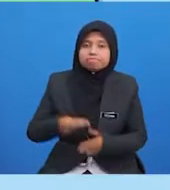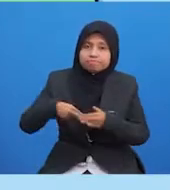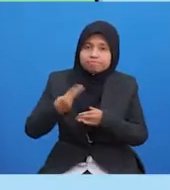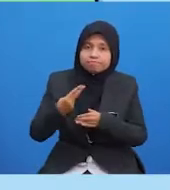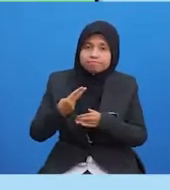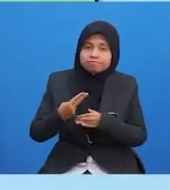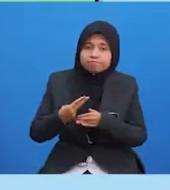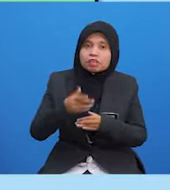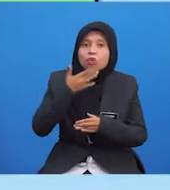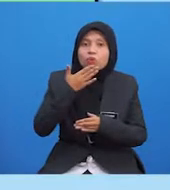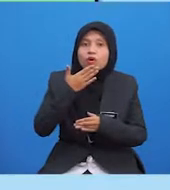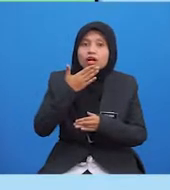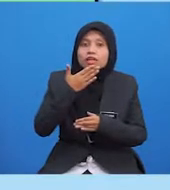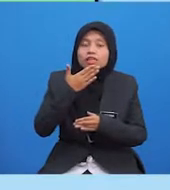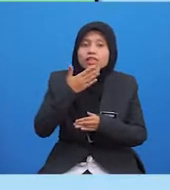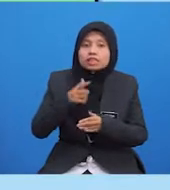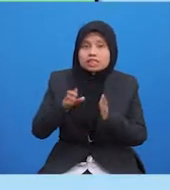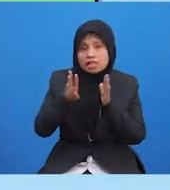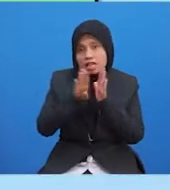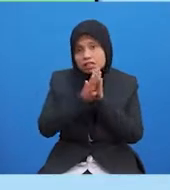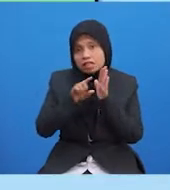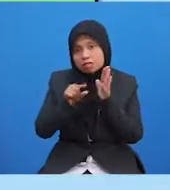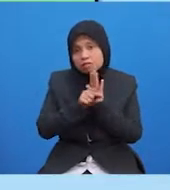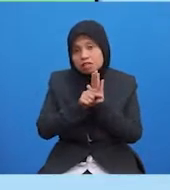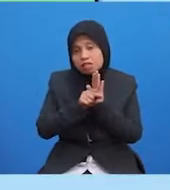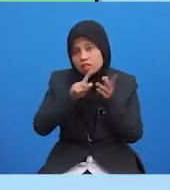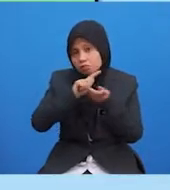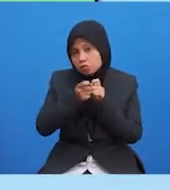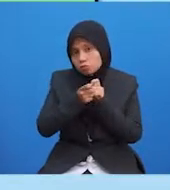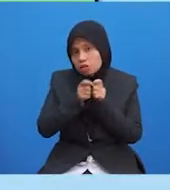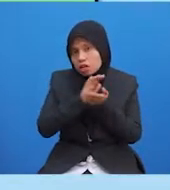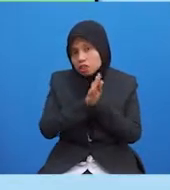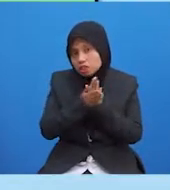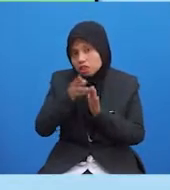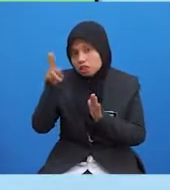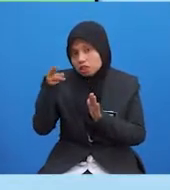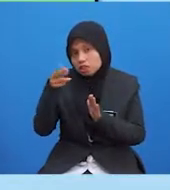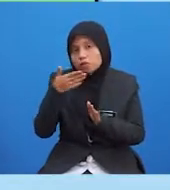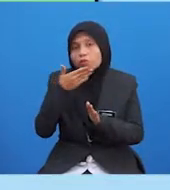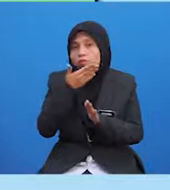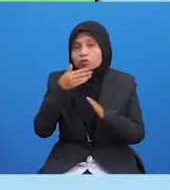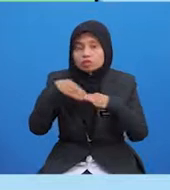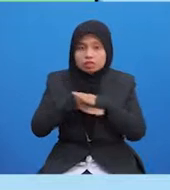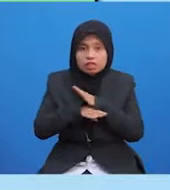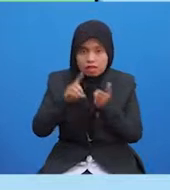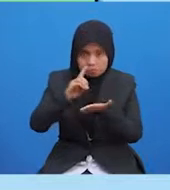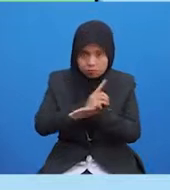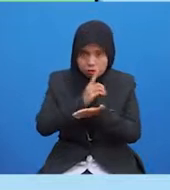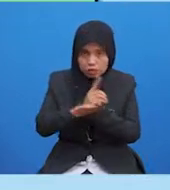Hasilnya, warna latar belakang laman web bertukar menjadi hijau muda dalam